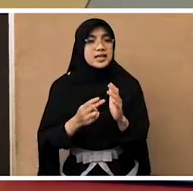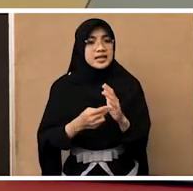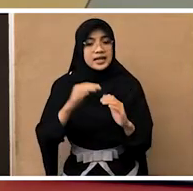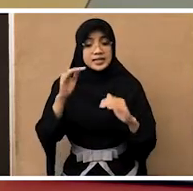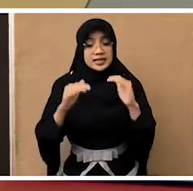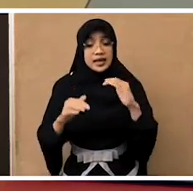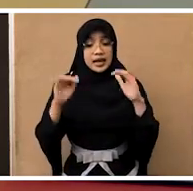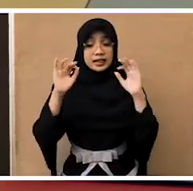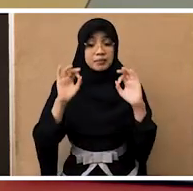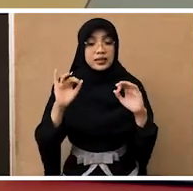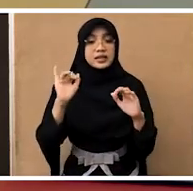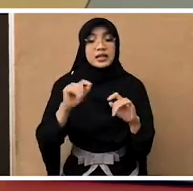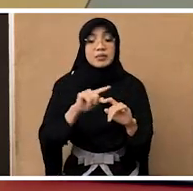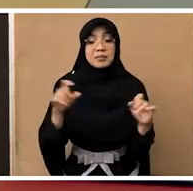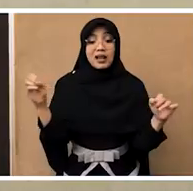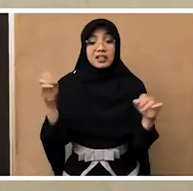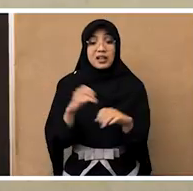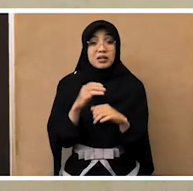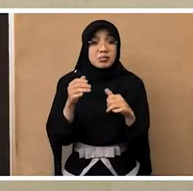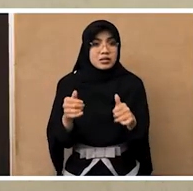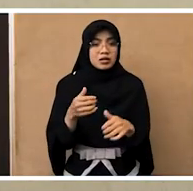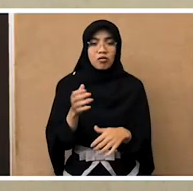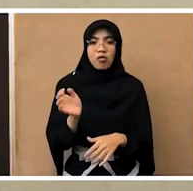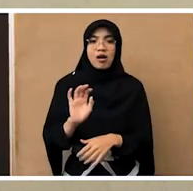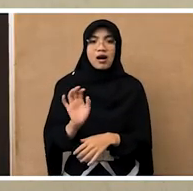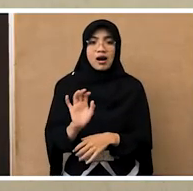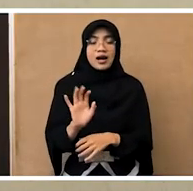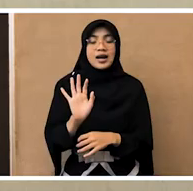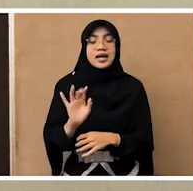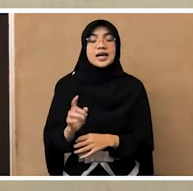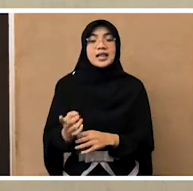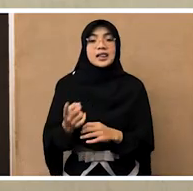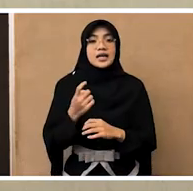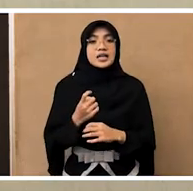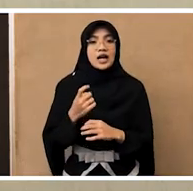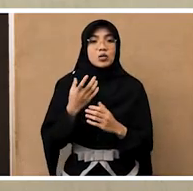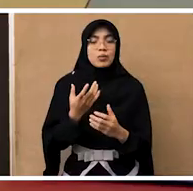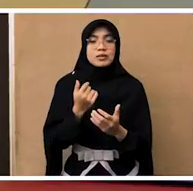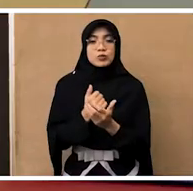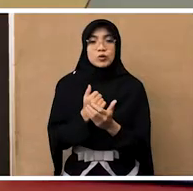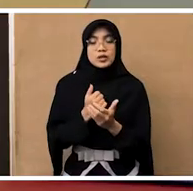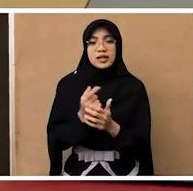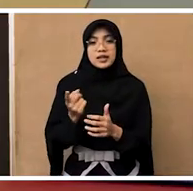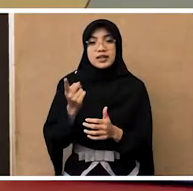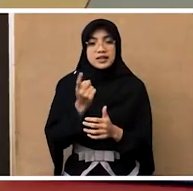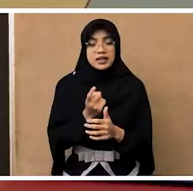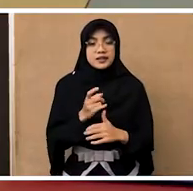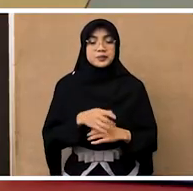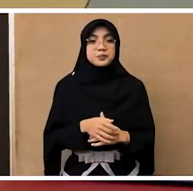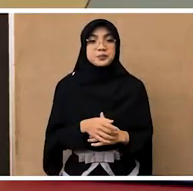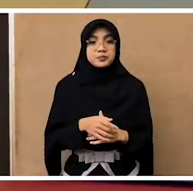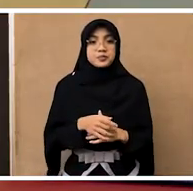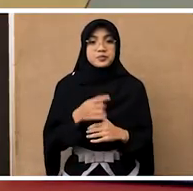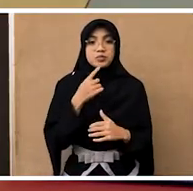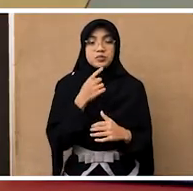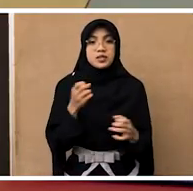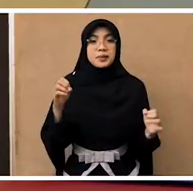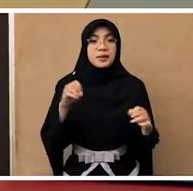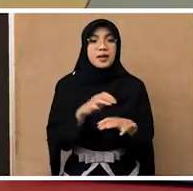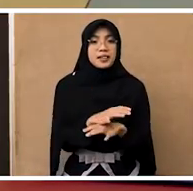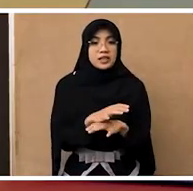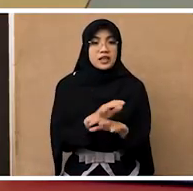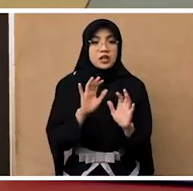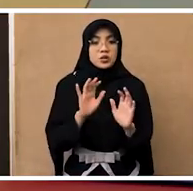ideal tapi dalam praktek kan nggak bisa juga itu kan jadi yang ditanyakan itu sebetulnya Apa itu lebih pada praktek ya